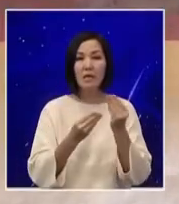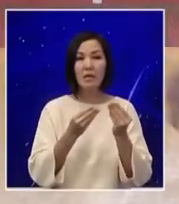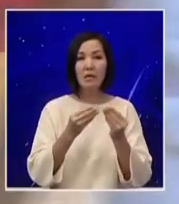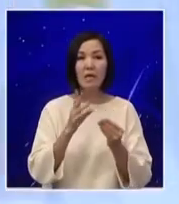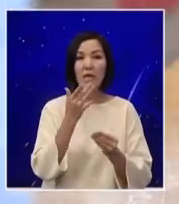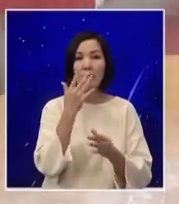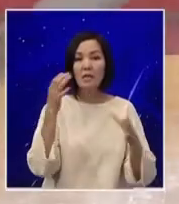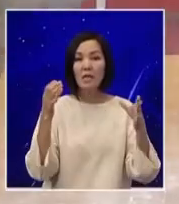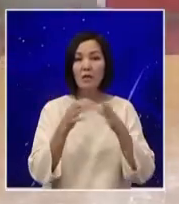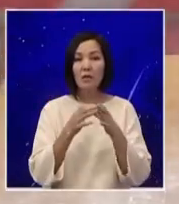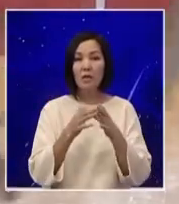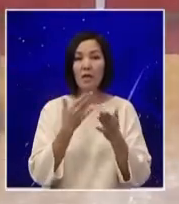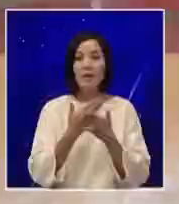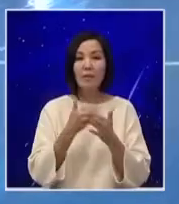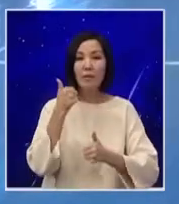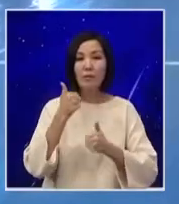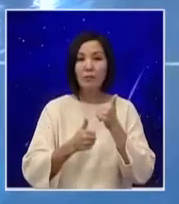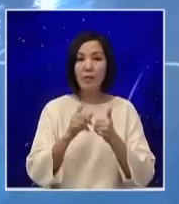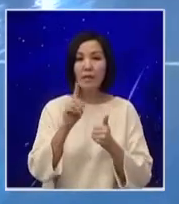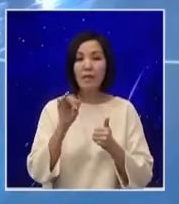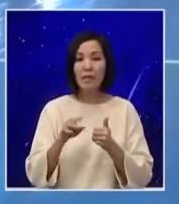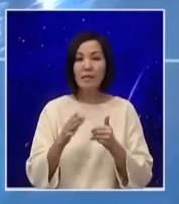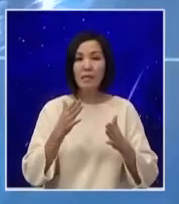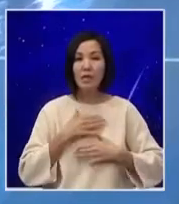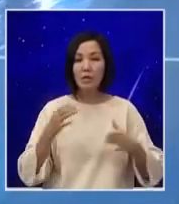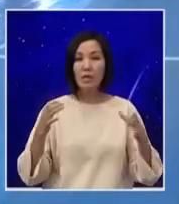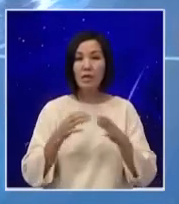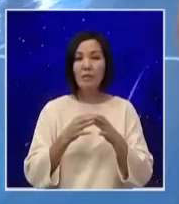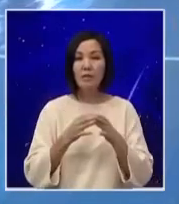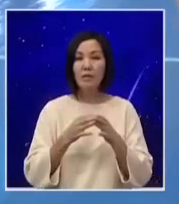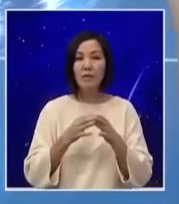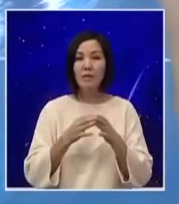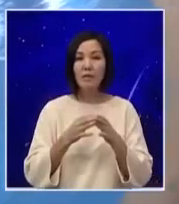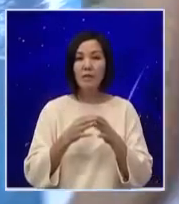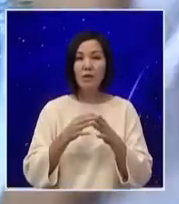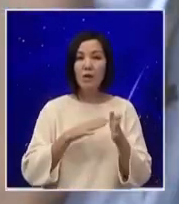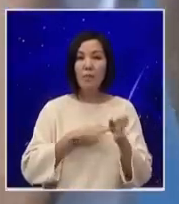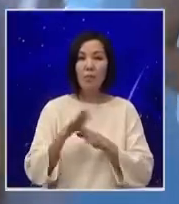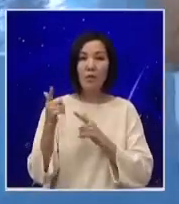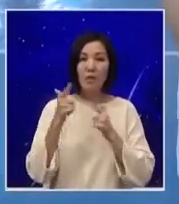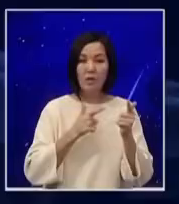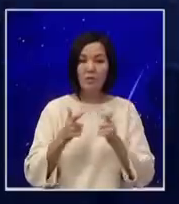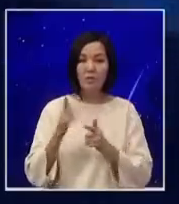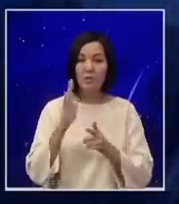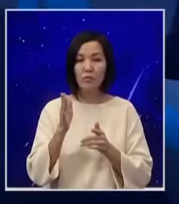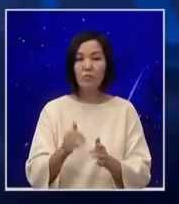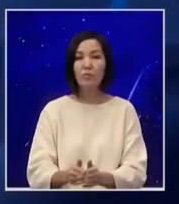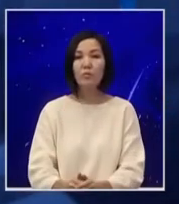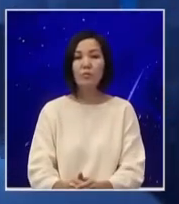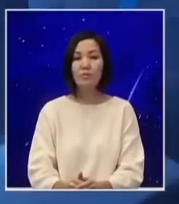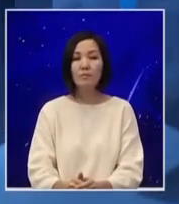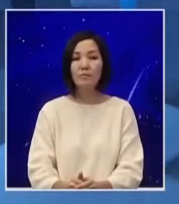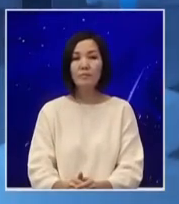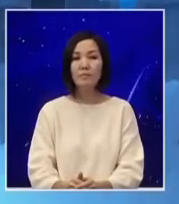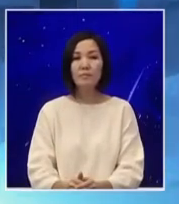национальную сборную если чемпионат азии состоится то наши баскетболистки подойдут тигра в полной готовности заверяют тренеры алексей кто им адибу